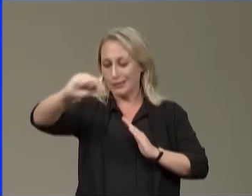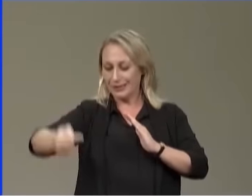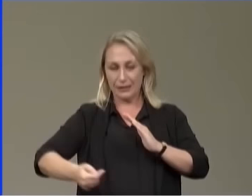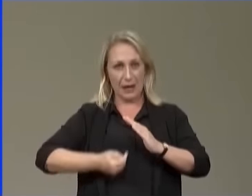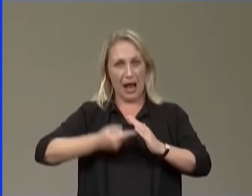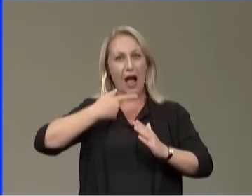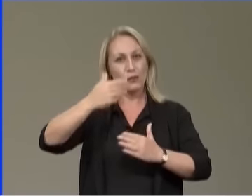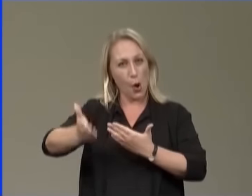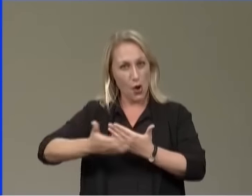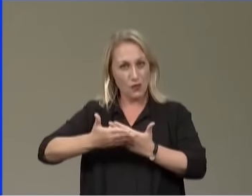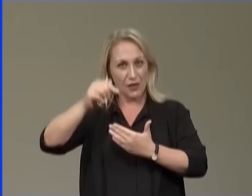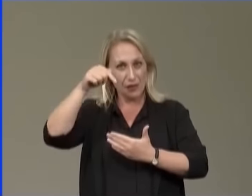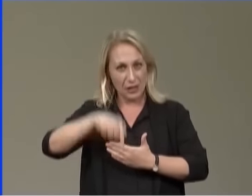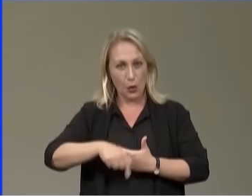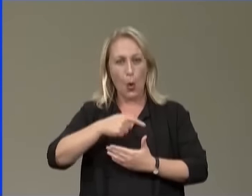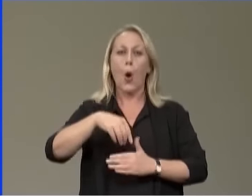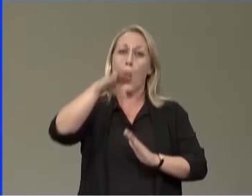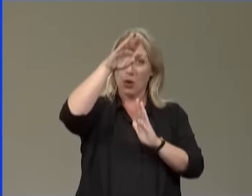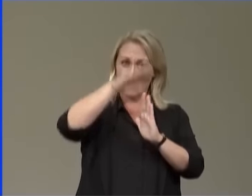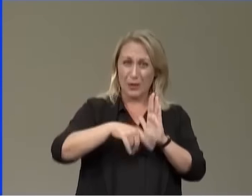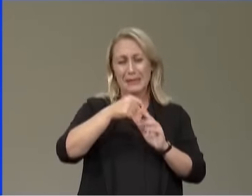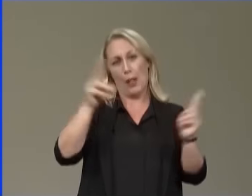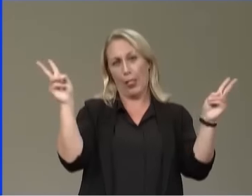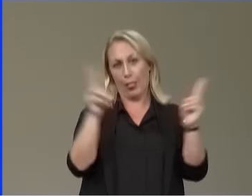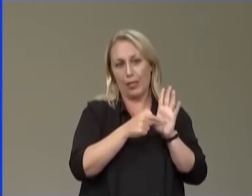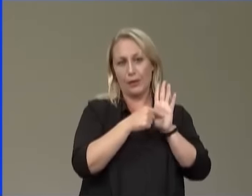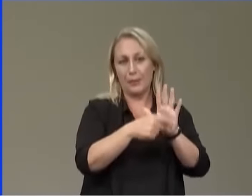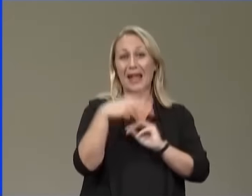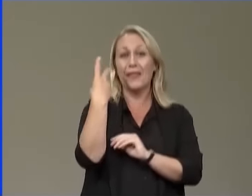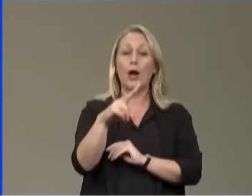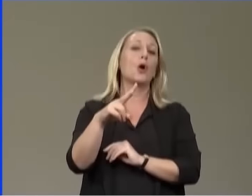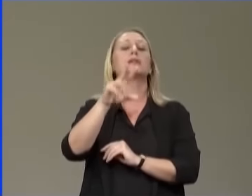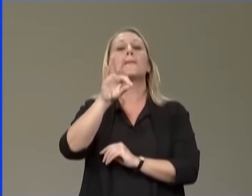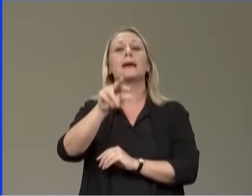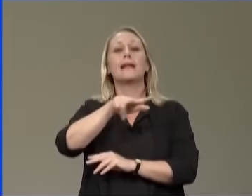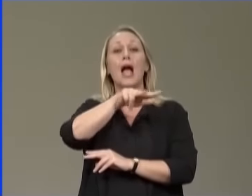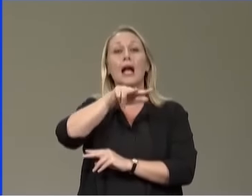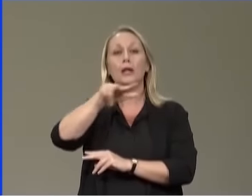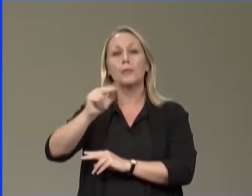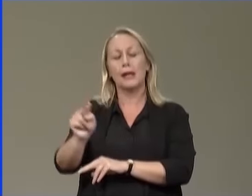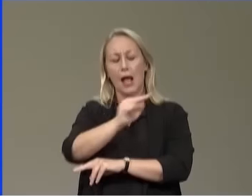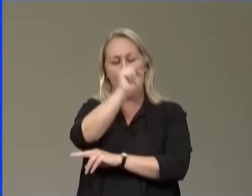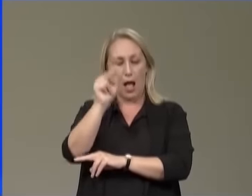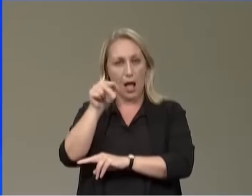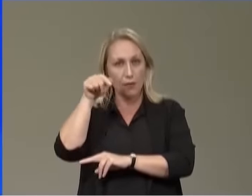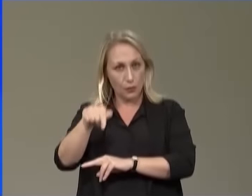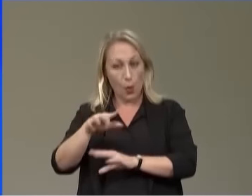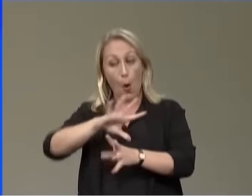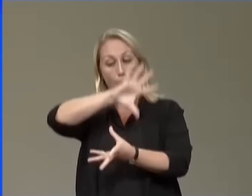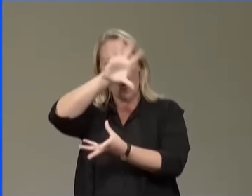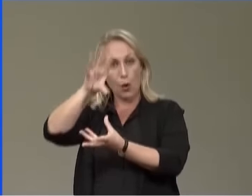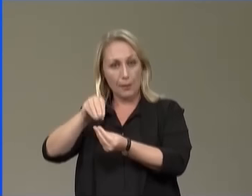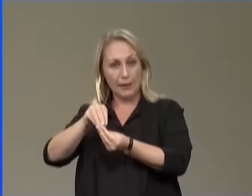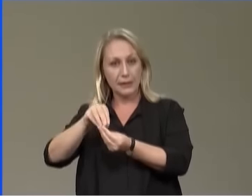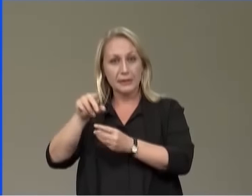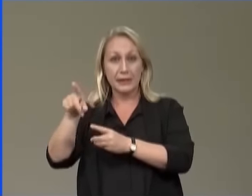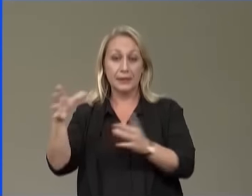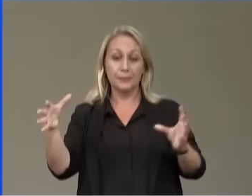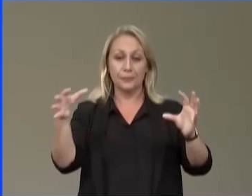ευρύ πρόγραμμα από αυτό που παρουσιάζω σήμερα κοστολογείται συνολικά στα 250 εκατομμύρια ευρώ και θα συνδυαστεί με